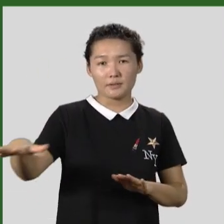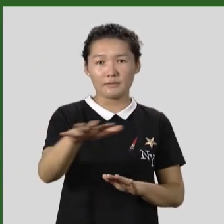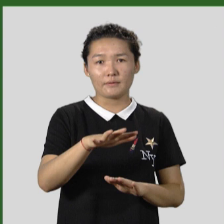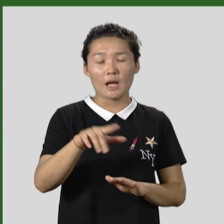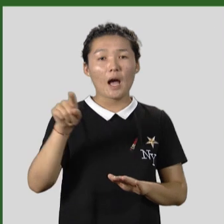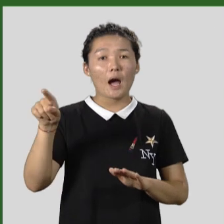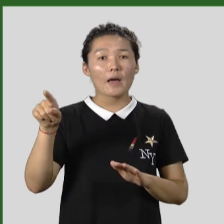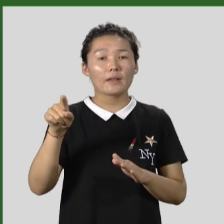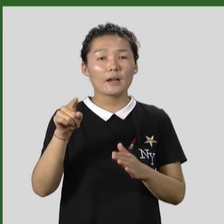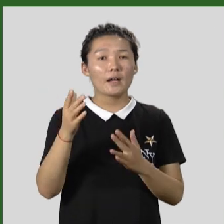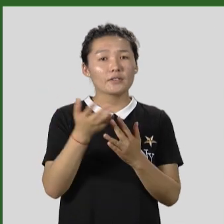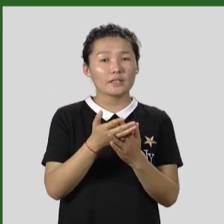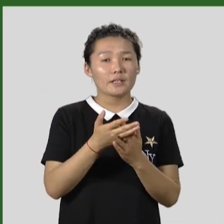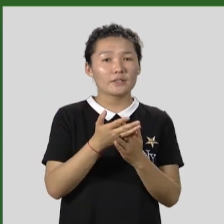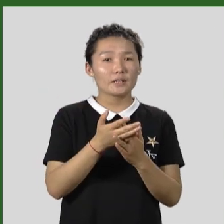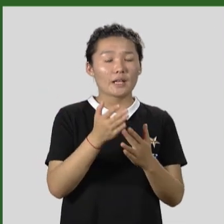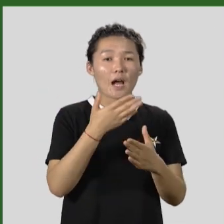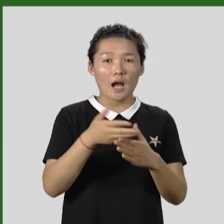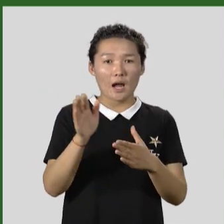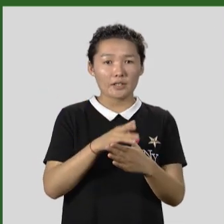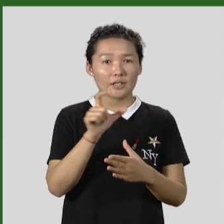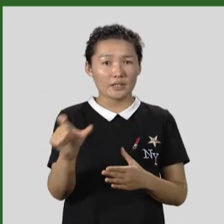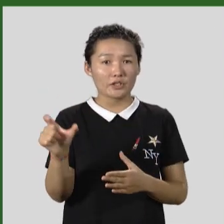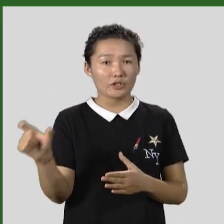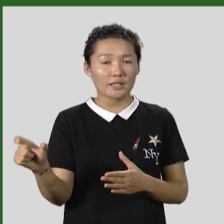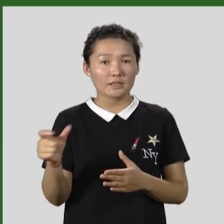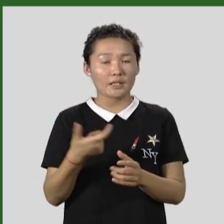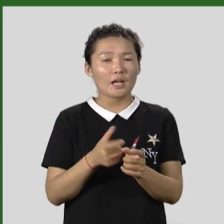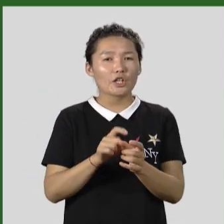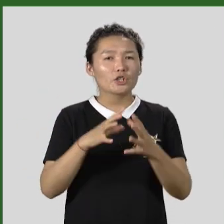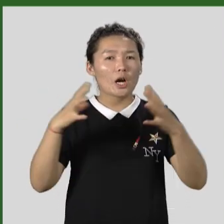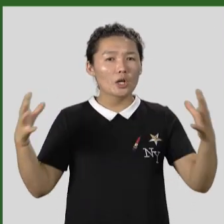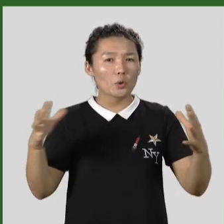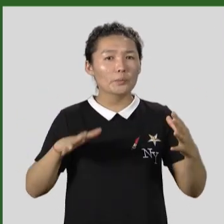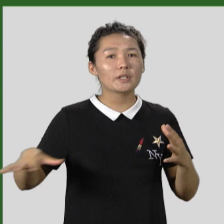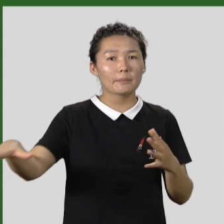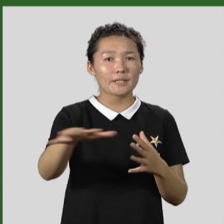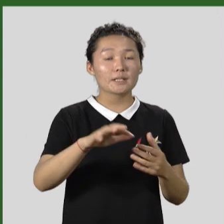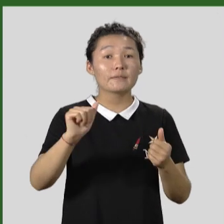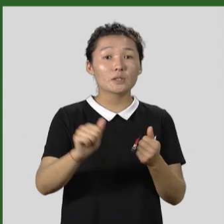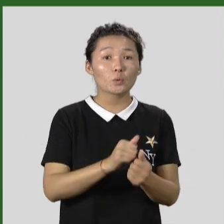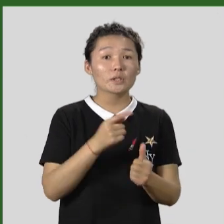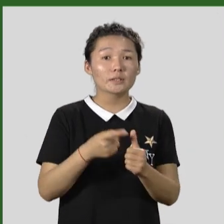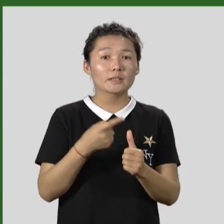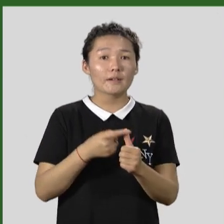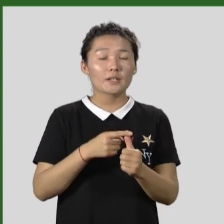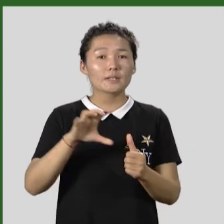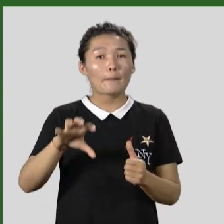на отдельные части. Эти огромные массивы суши называются